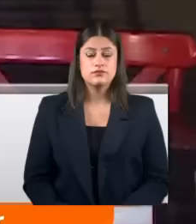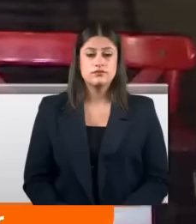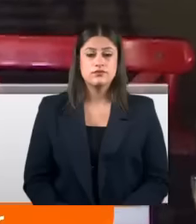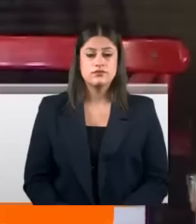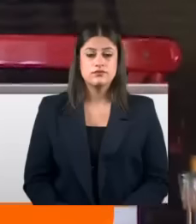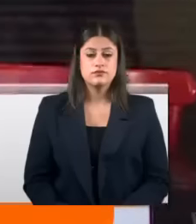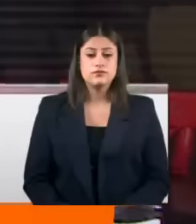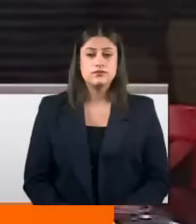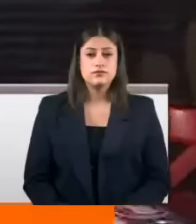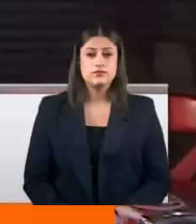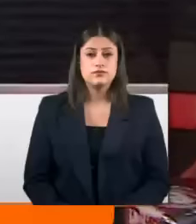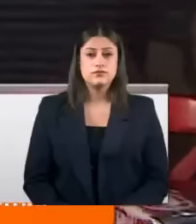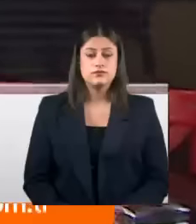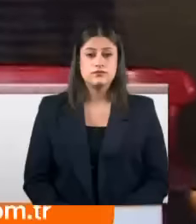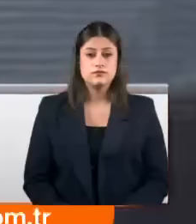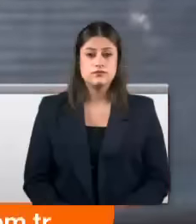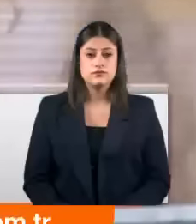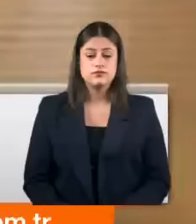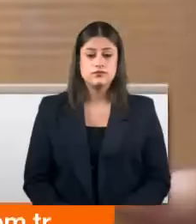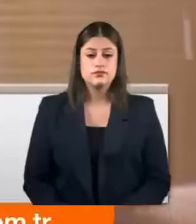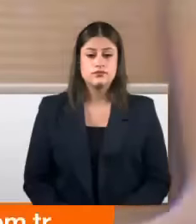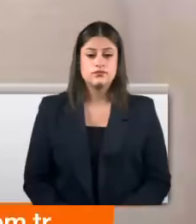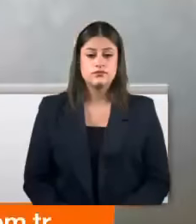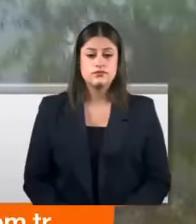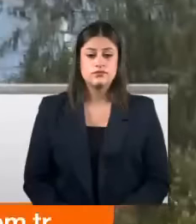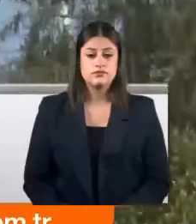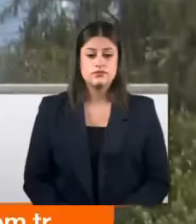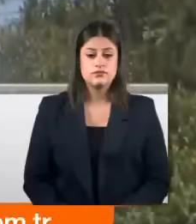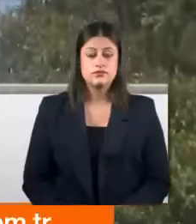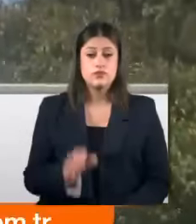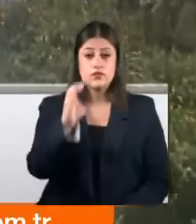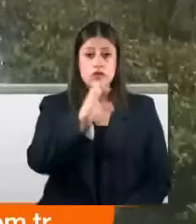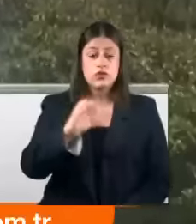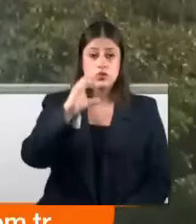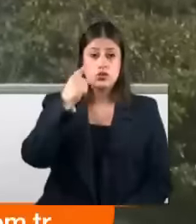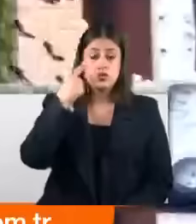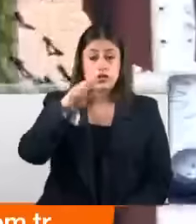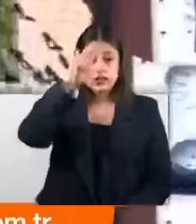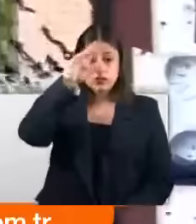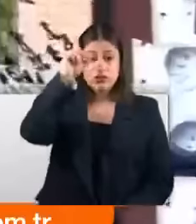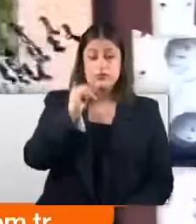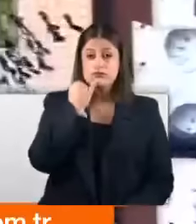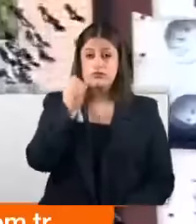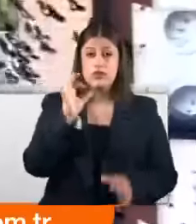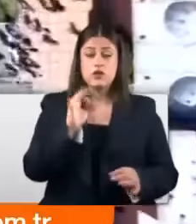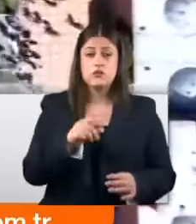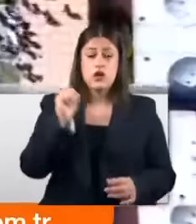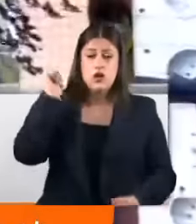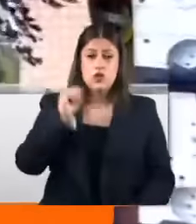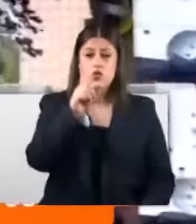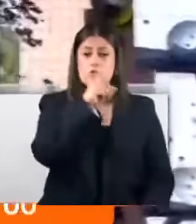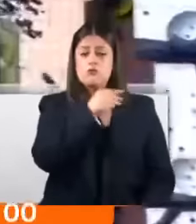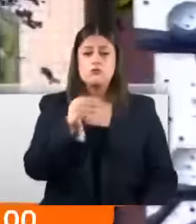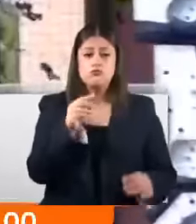20 gündür bölgede elektrik kesintisi yaşıyoruz. Turistlerin İstanbul'daki ilk adresi. Her gün yüz binlerce kişi